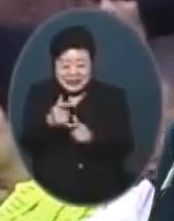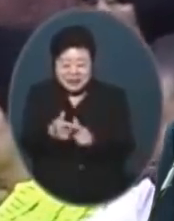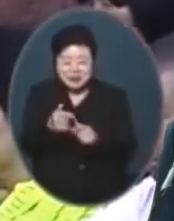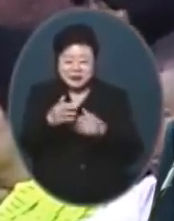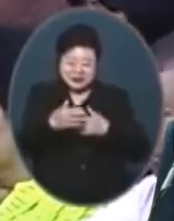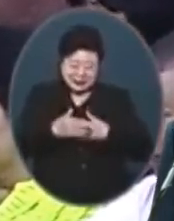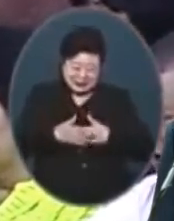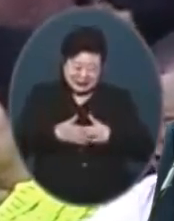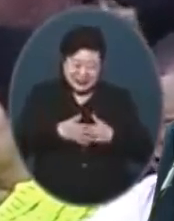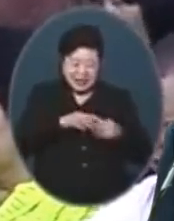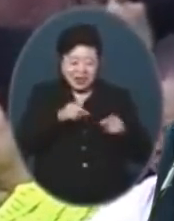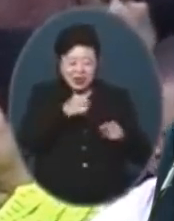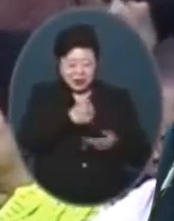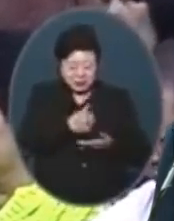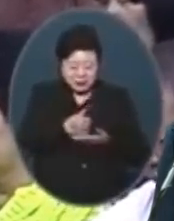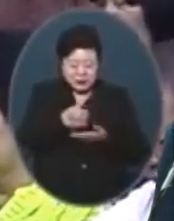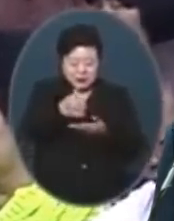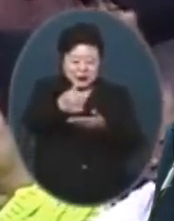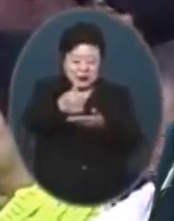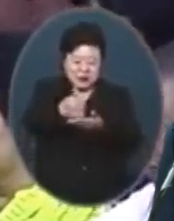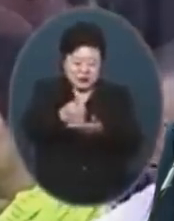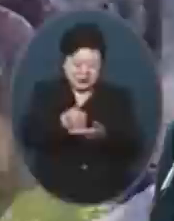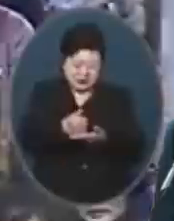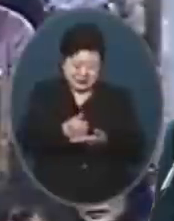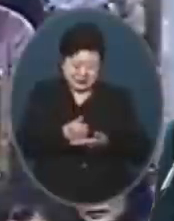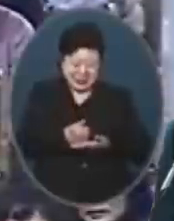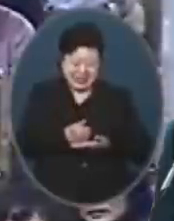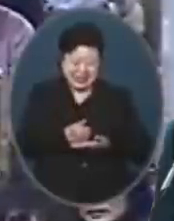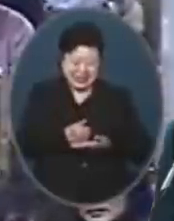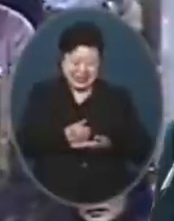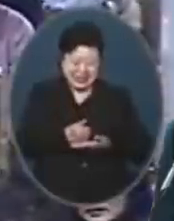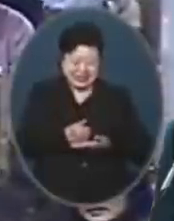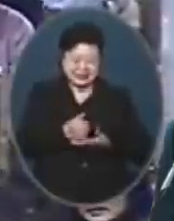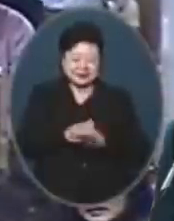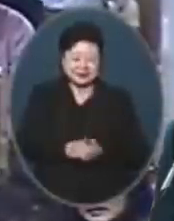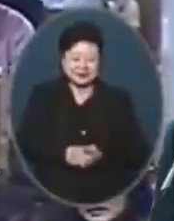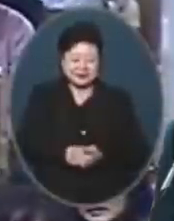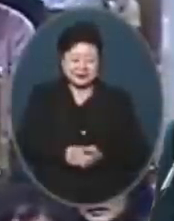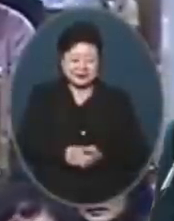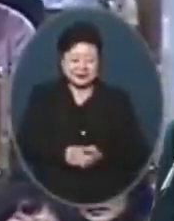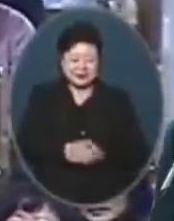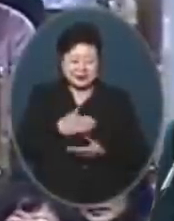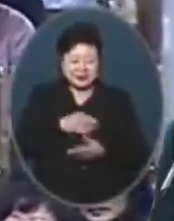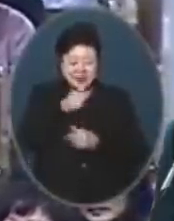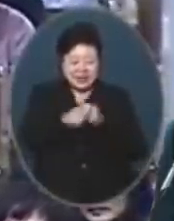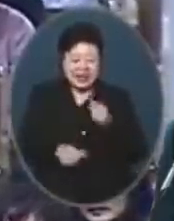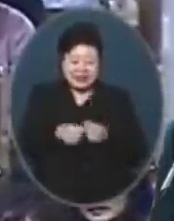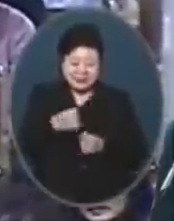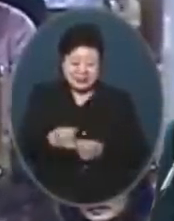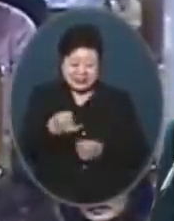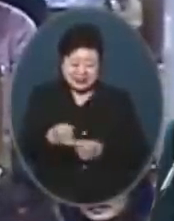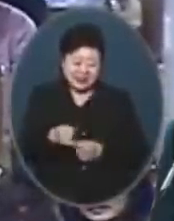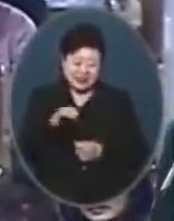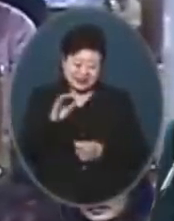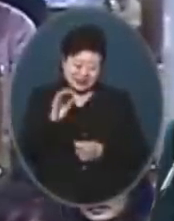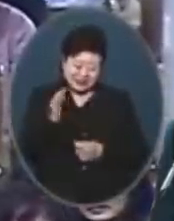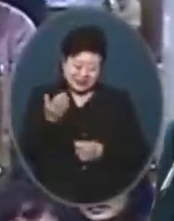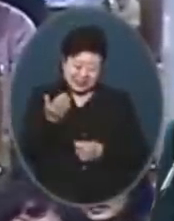부활하신 예수님을 제 구주로 모시드립니다. 저는 하나님의 자녀가